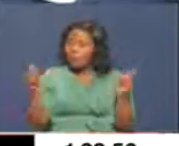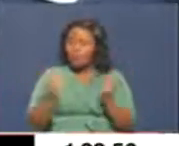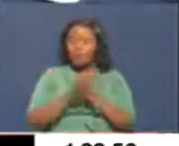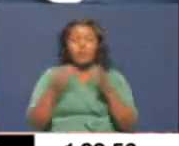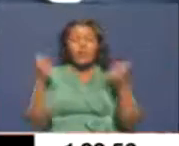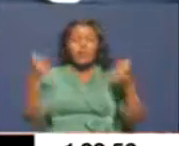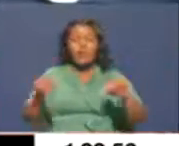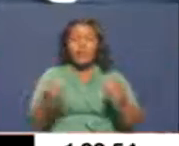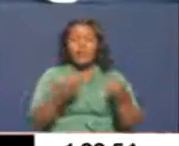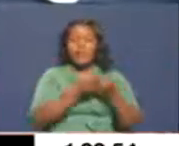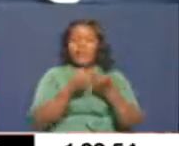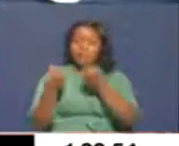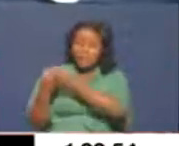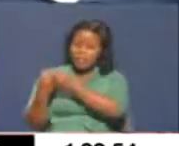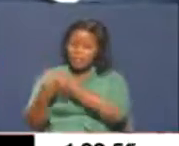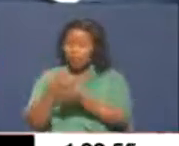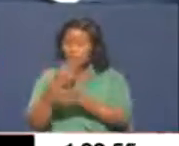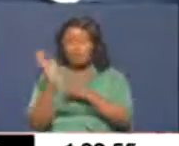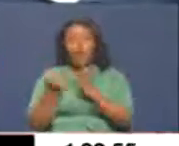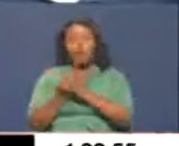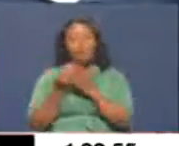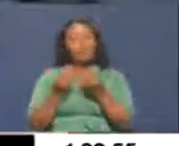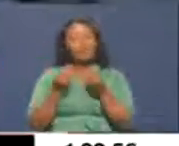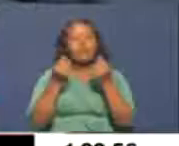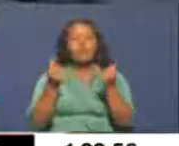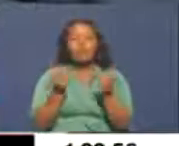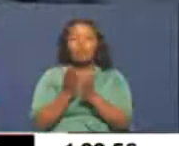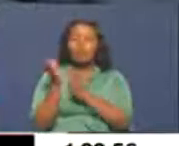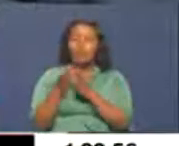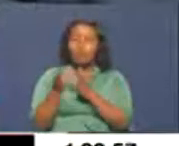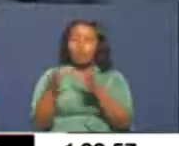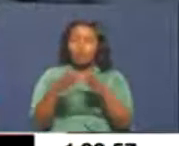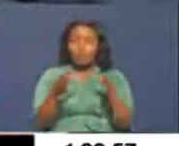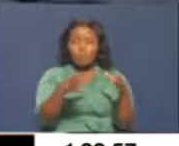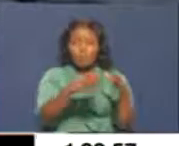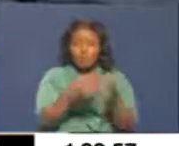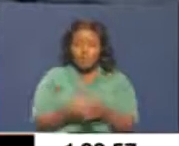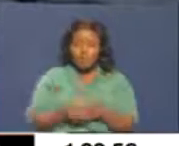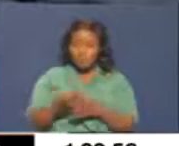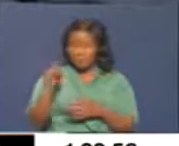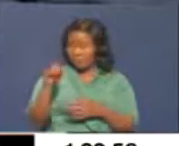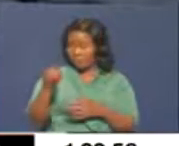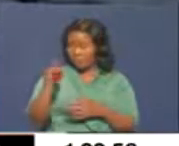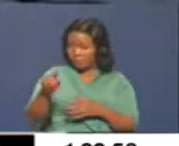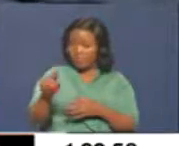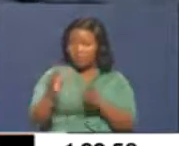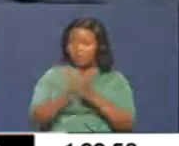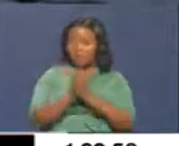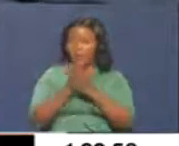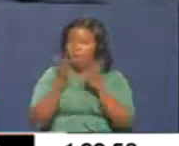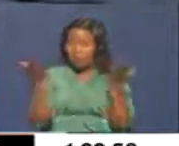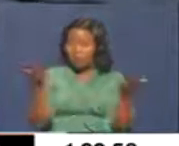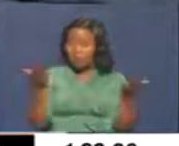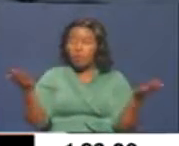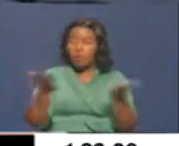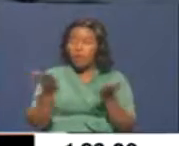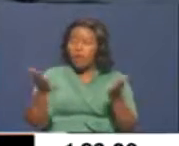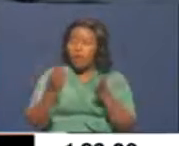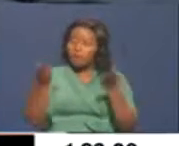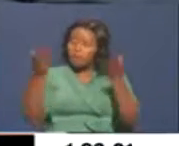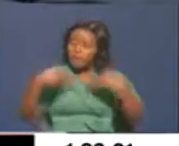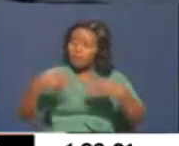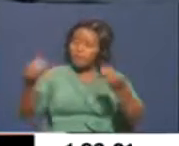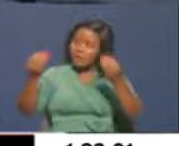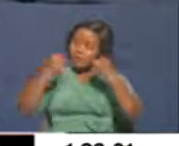jamii yatasuluhishwa kwa kupitia hii Qur'ani. Kitabu ambacho kimetupa mafundisho